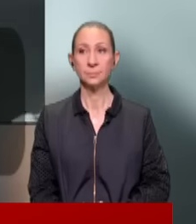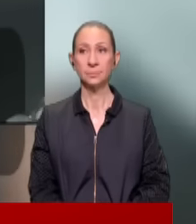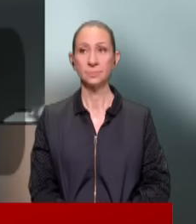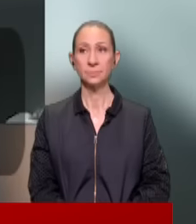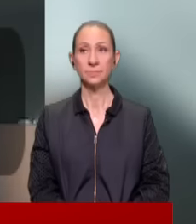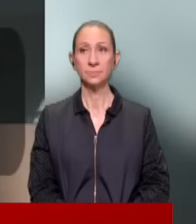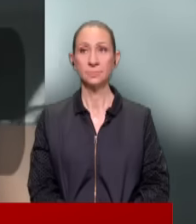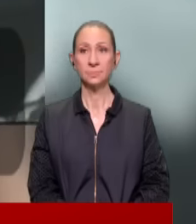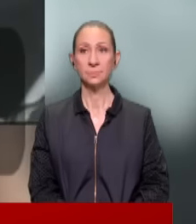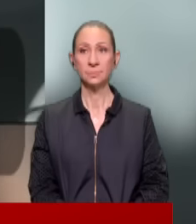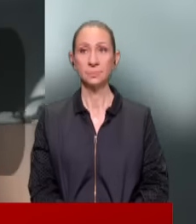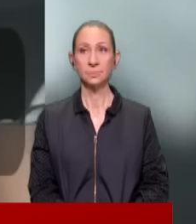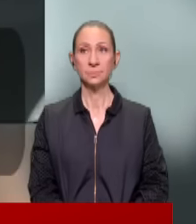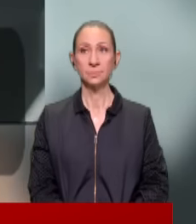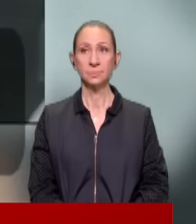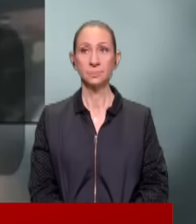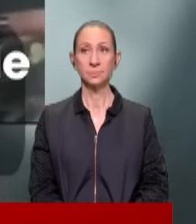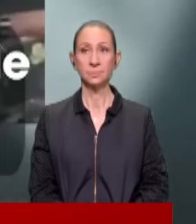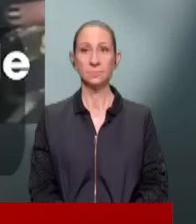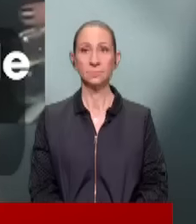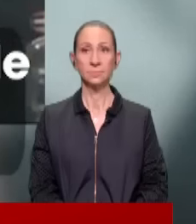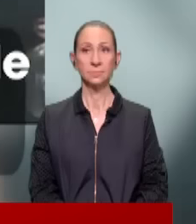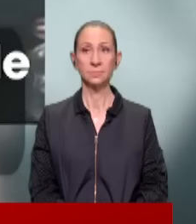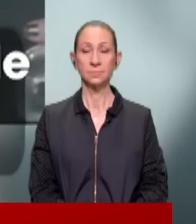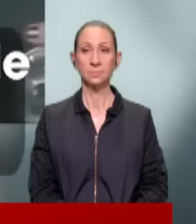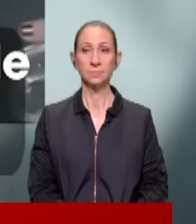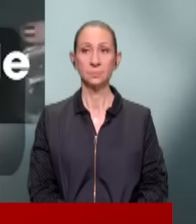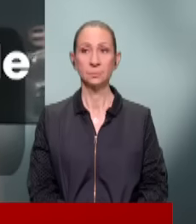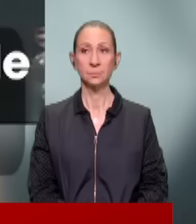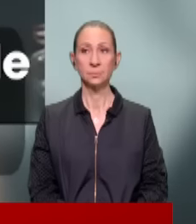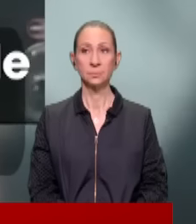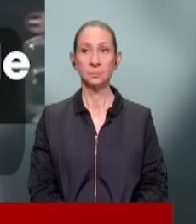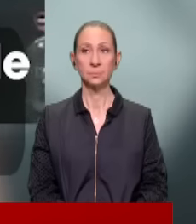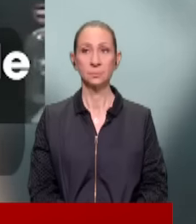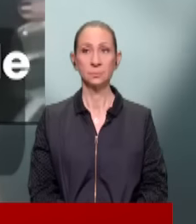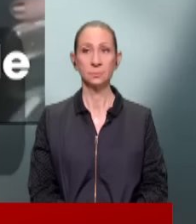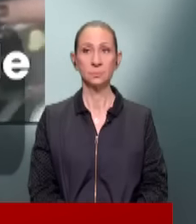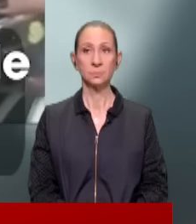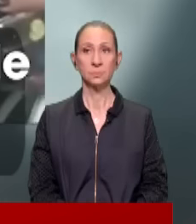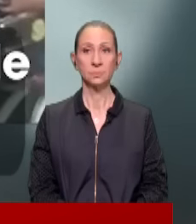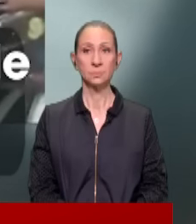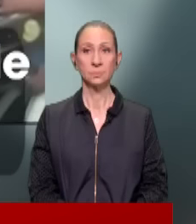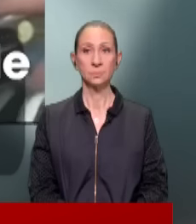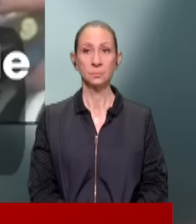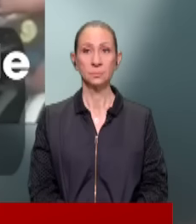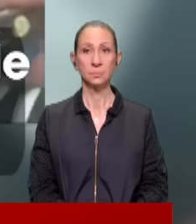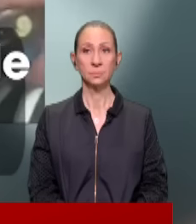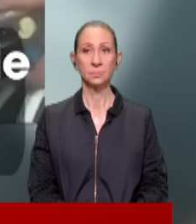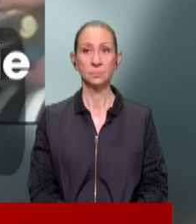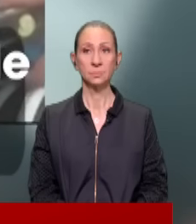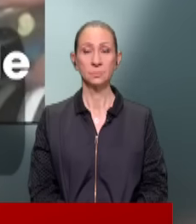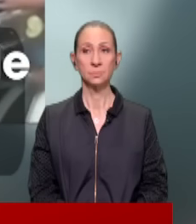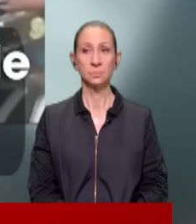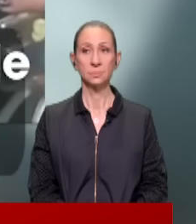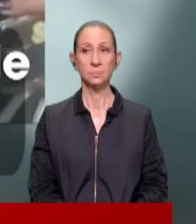Özellikle asgari ücretle zam mı? Yok efendim. Böyle bir gündemimizde yok.